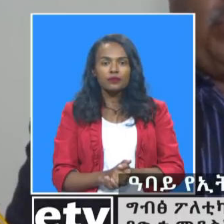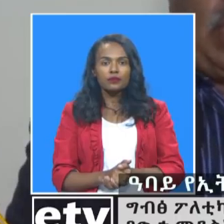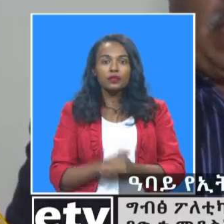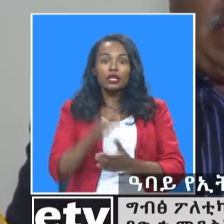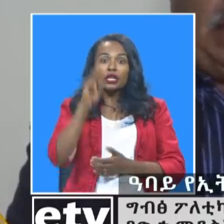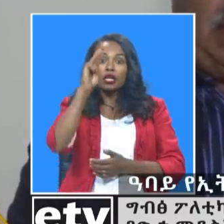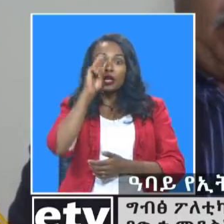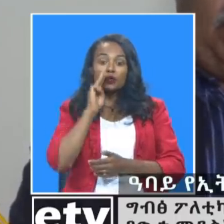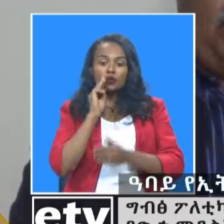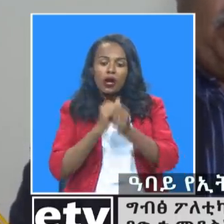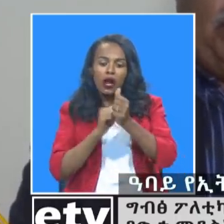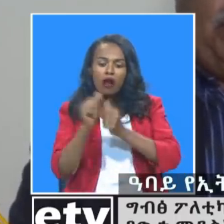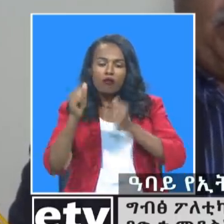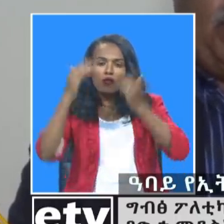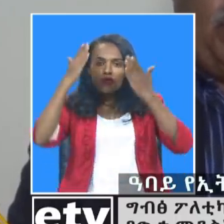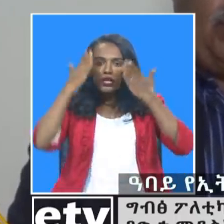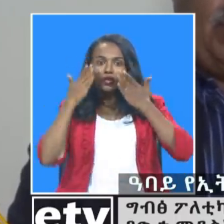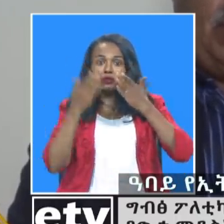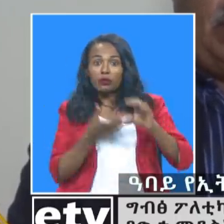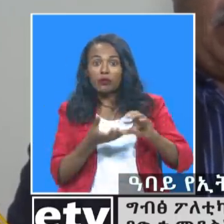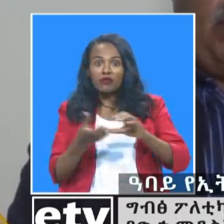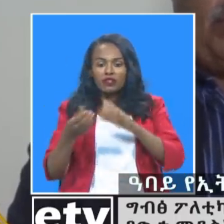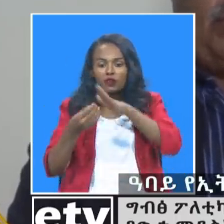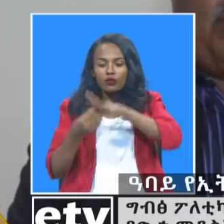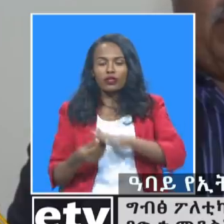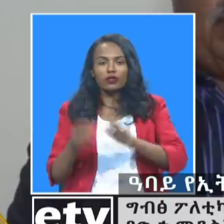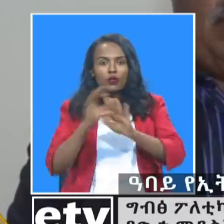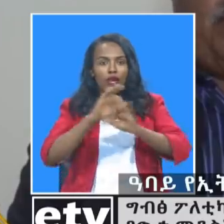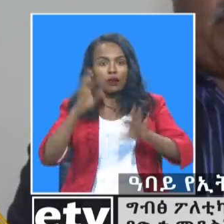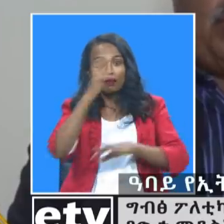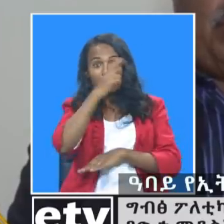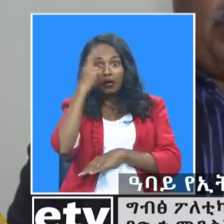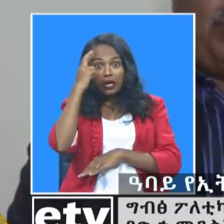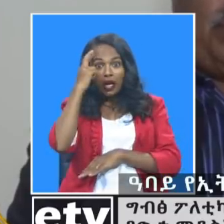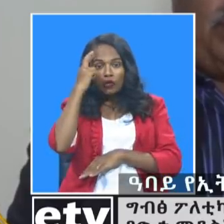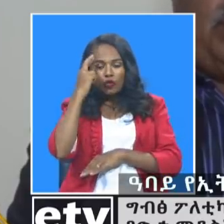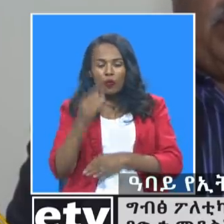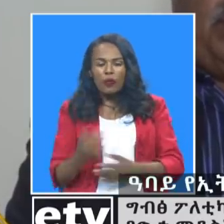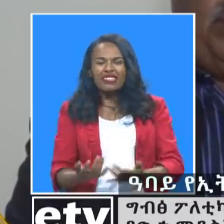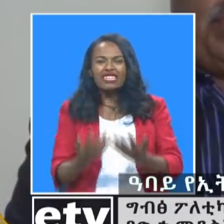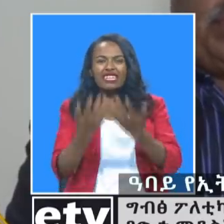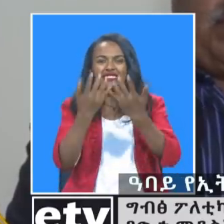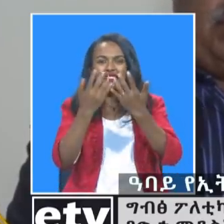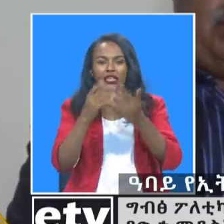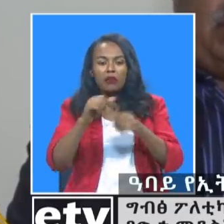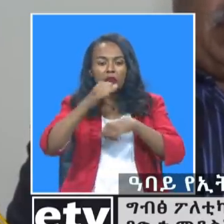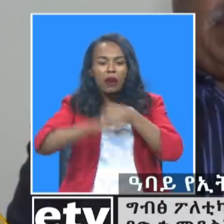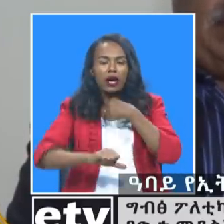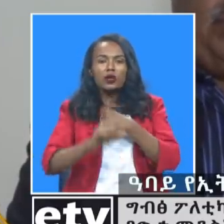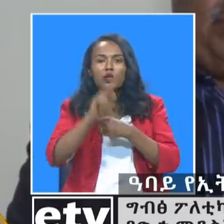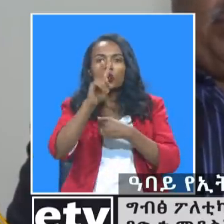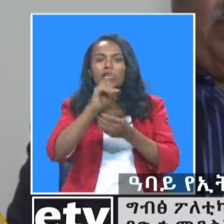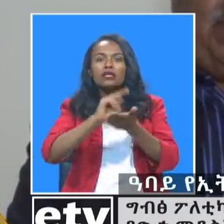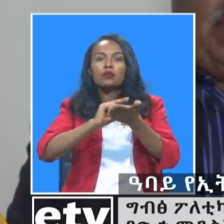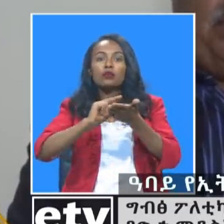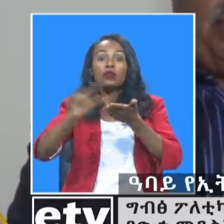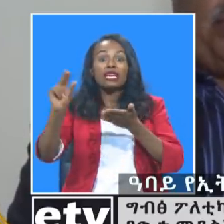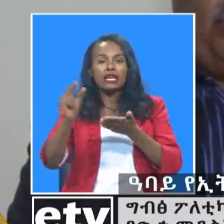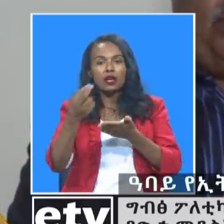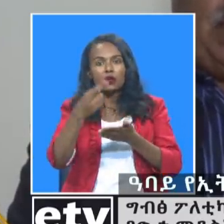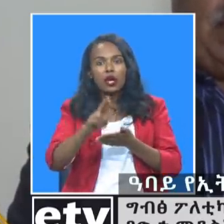ሱዳን አልፎ ወደ ግብጽ በሚፈሰው ውሃ ላይ ተጽዕኖ አይኖረው፣ ምክንያቱም በትነት የሚባክነው 2 ቢሊዮን ሜትር ኪዩብ